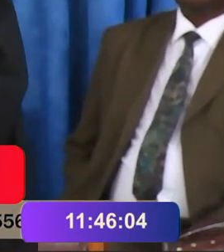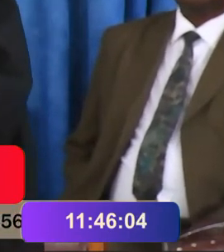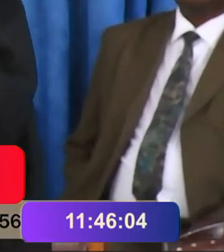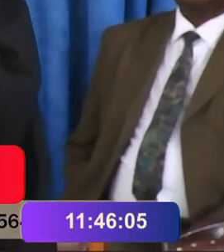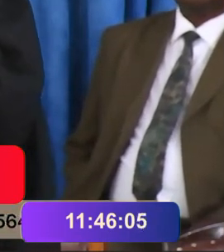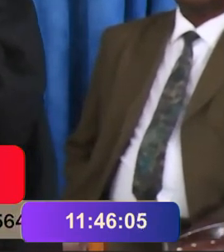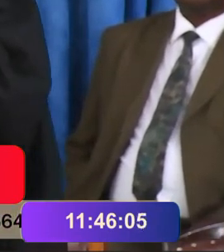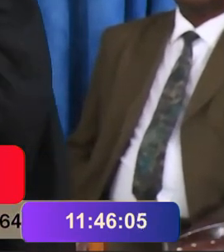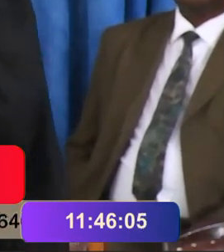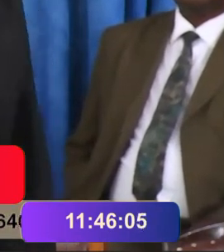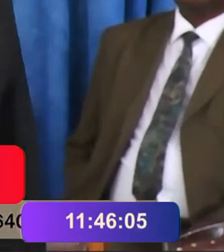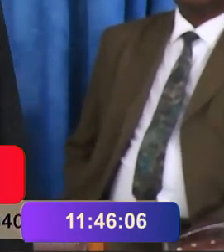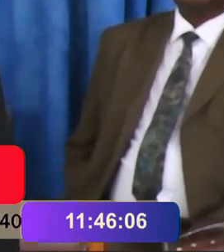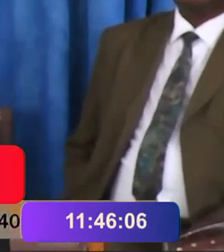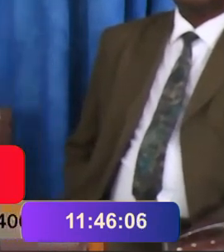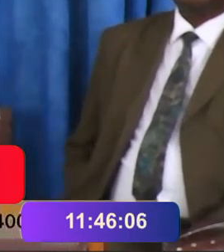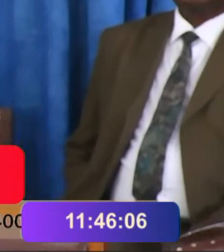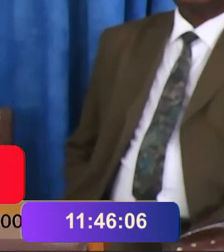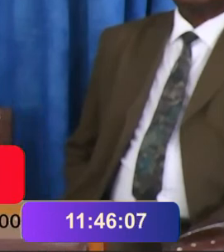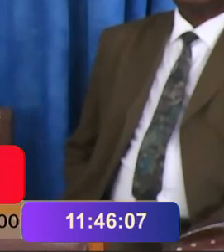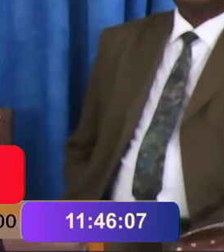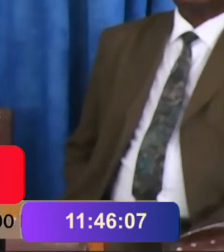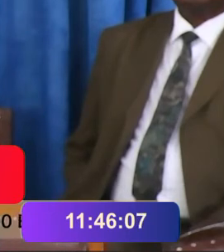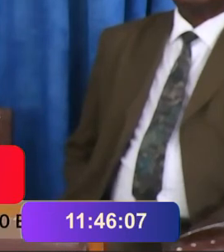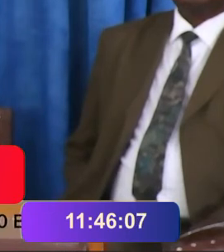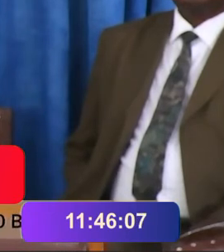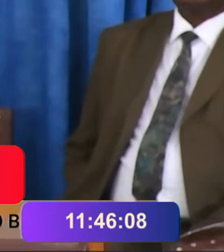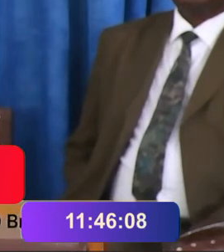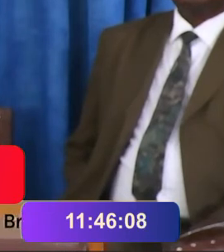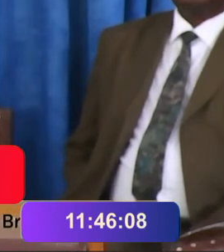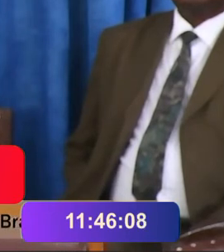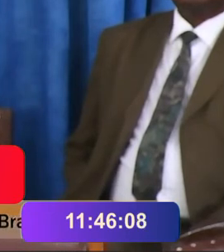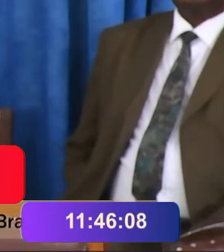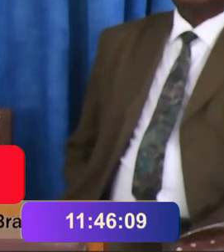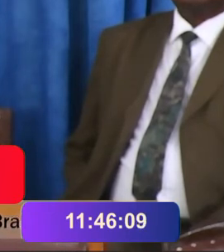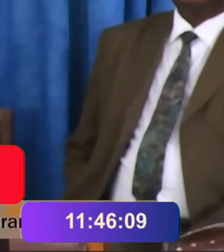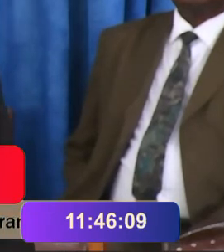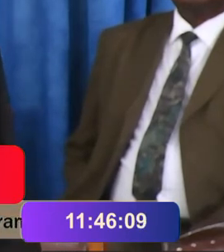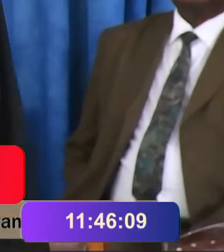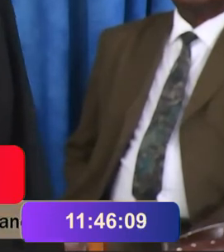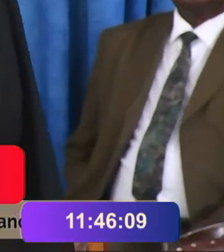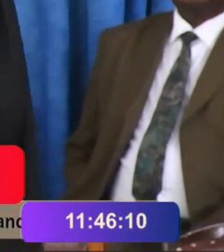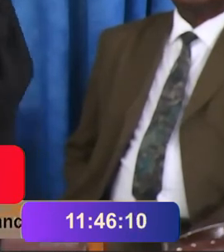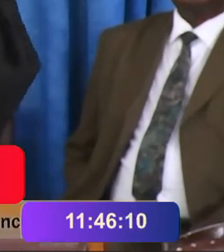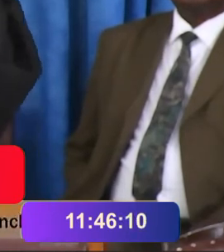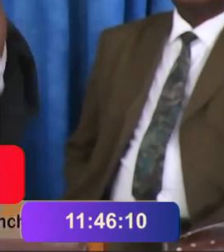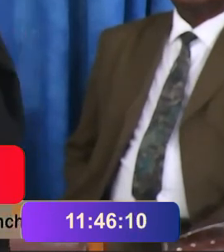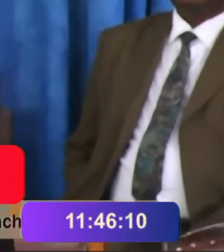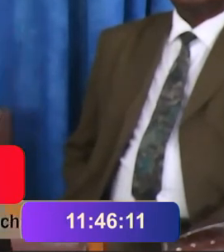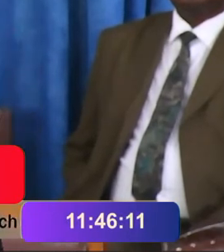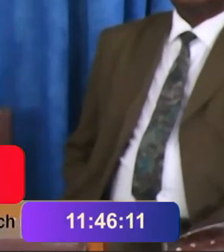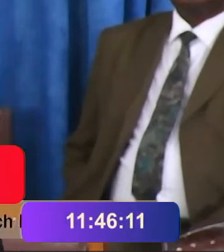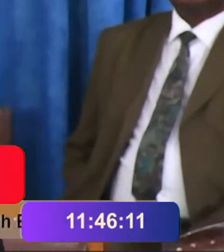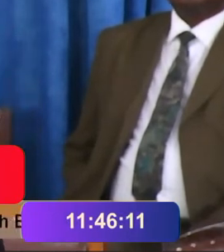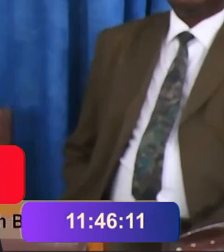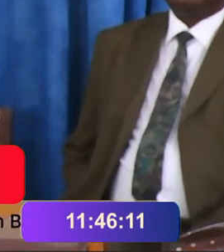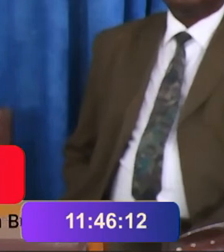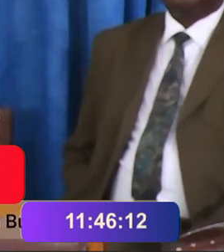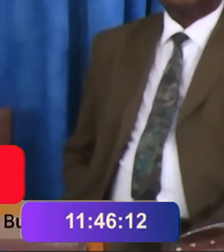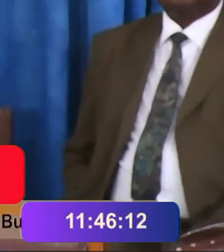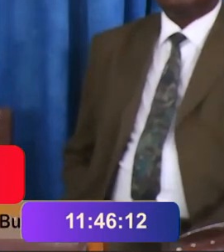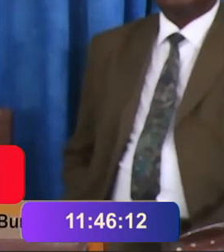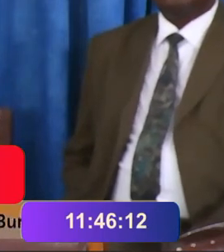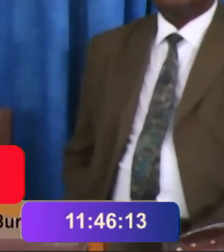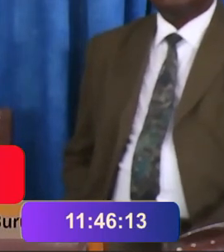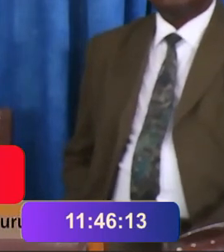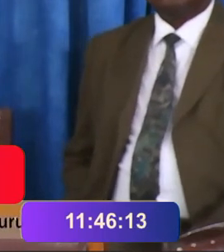miujiza. Alifunza pia watu mafunzo yaliyobadilisha akili za watu.